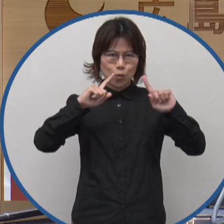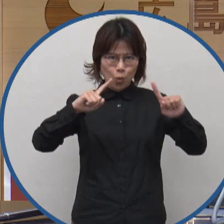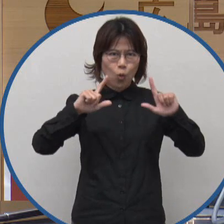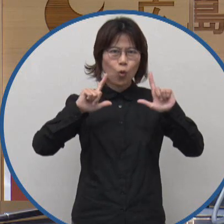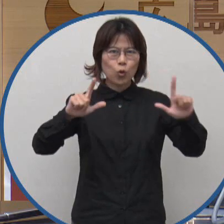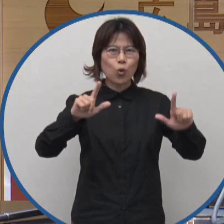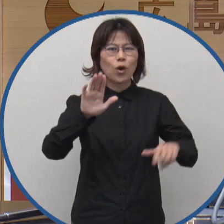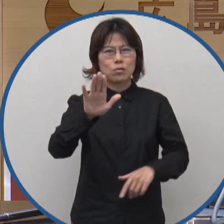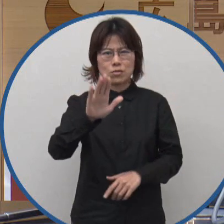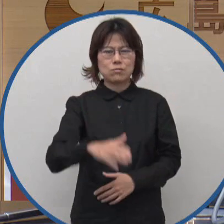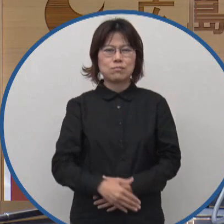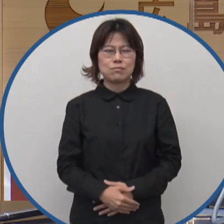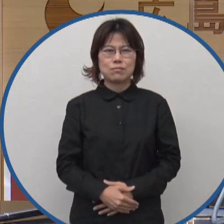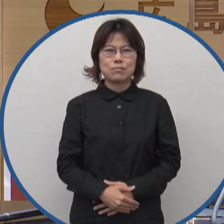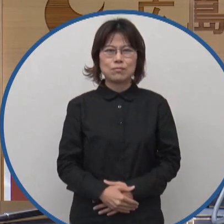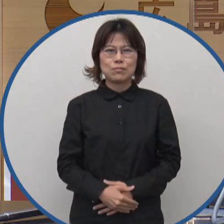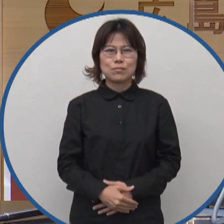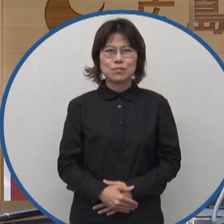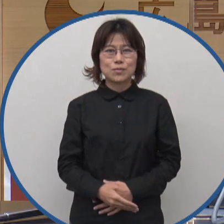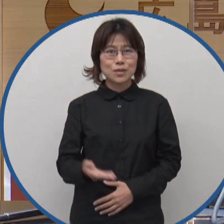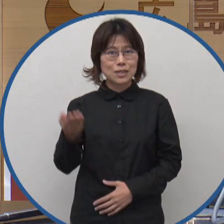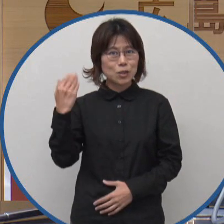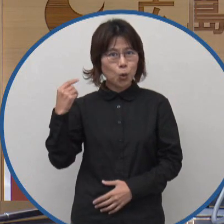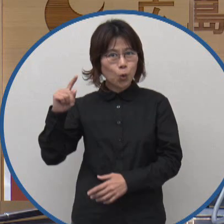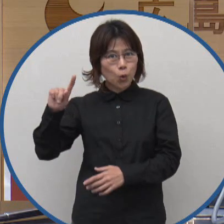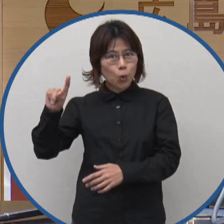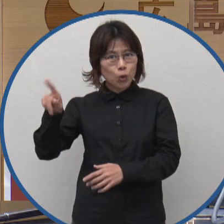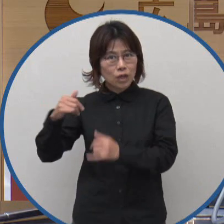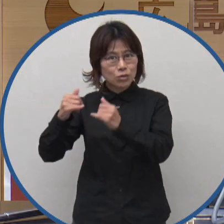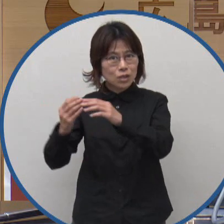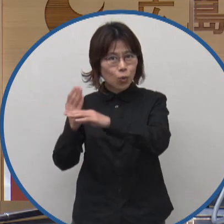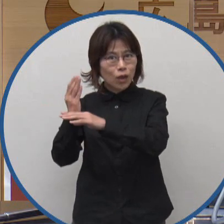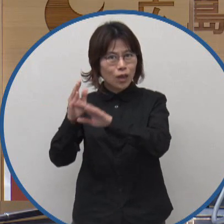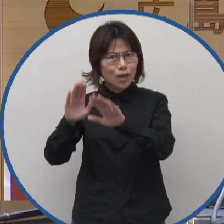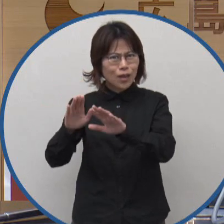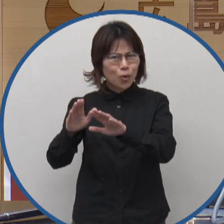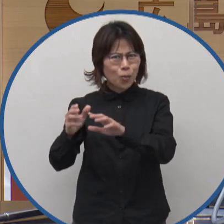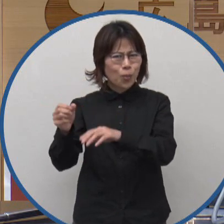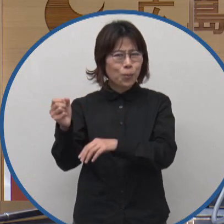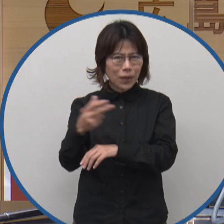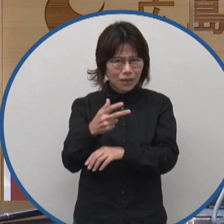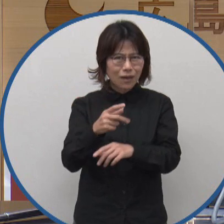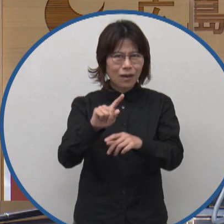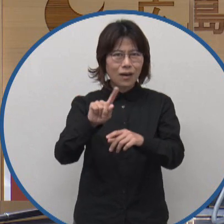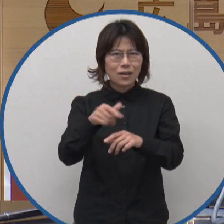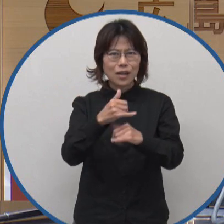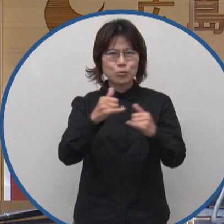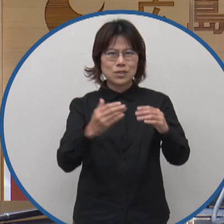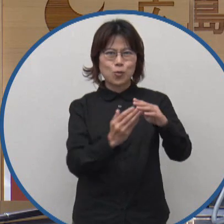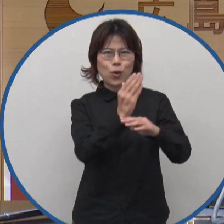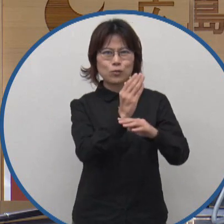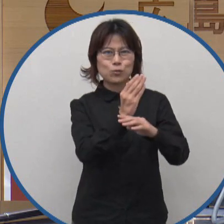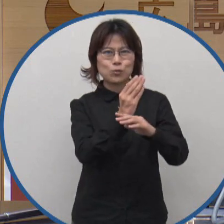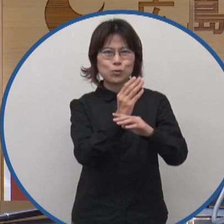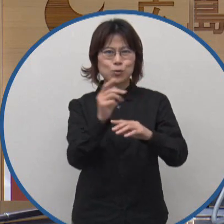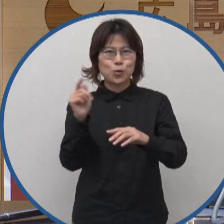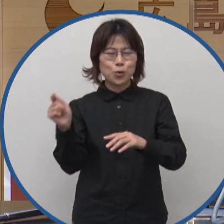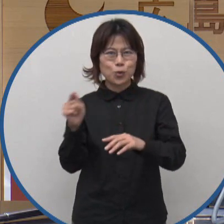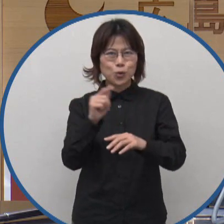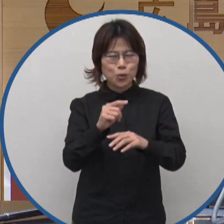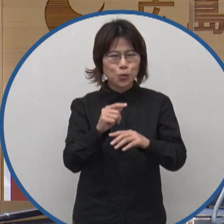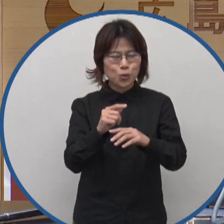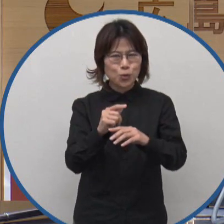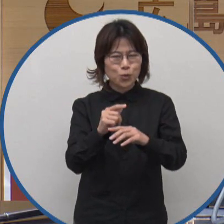ればと思います。 大体昨日100人超えてますけど、また今日も県内で100人を超えるだとか、そういったこう高い水